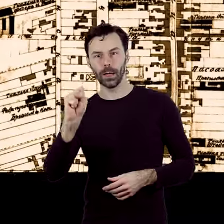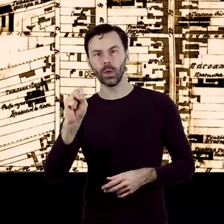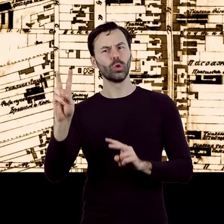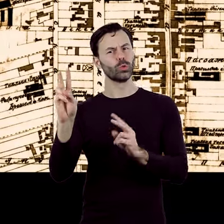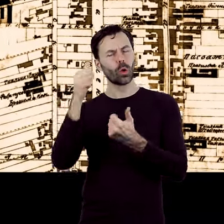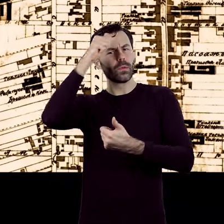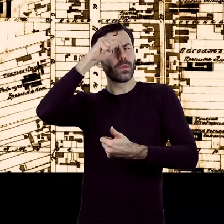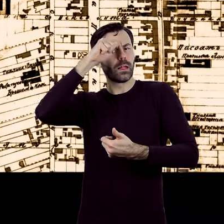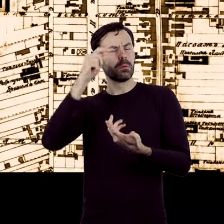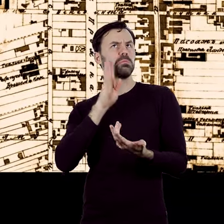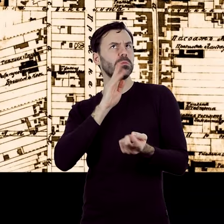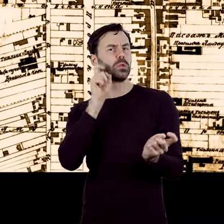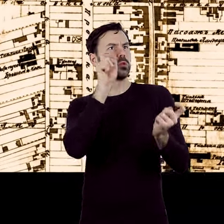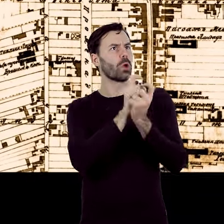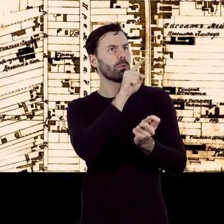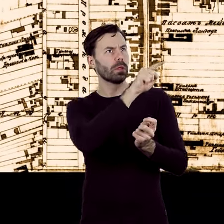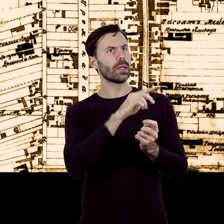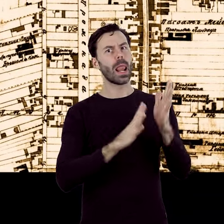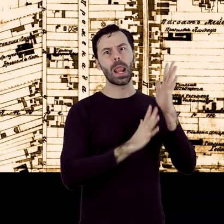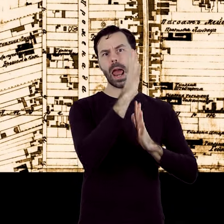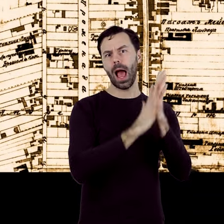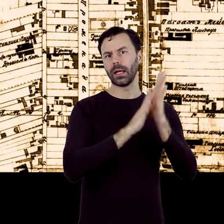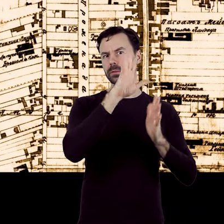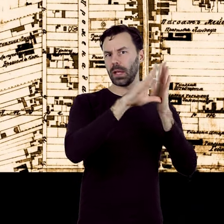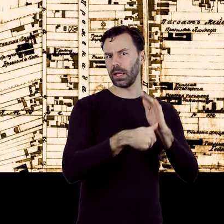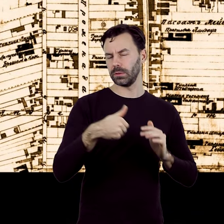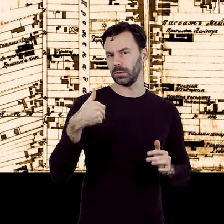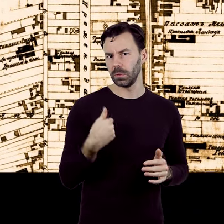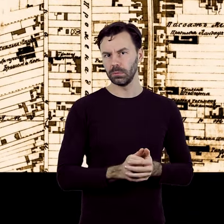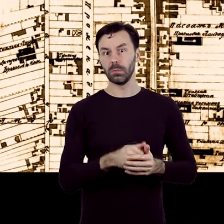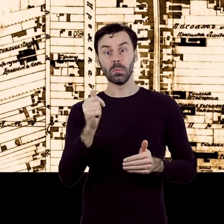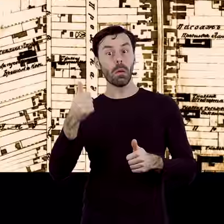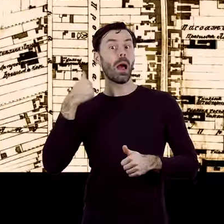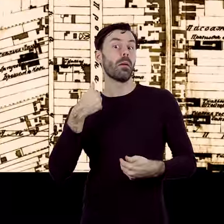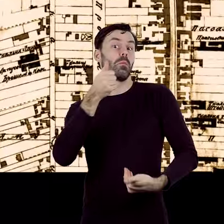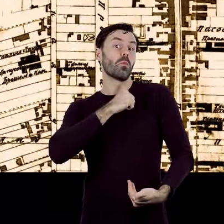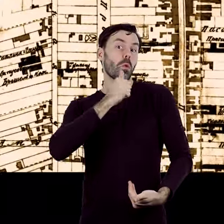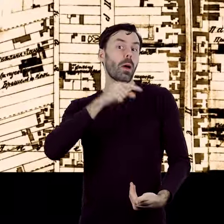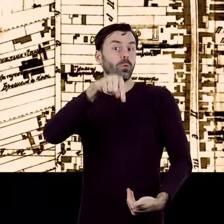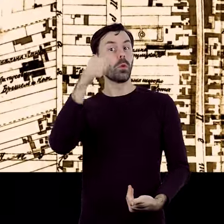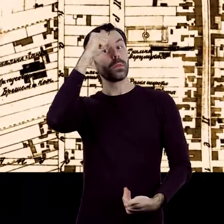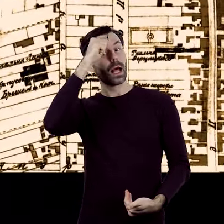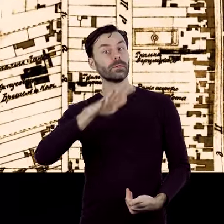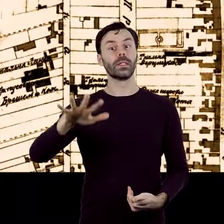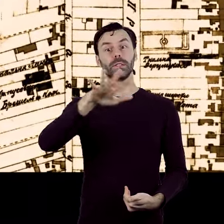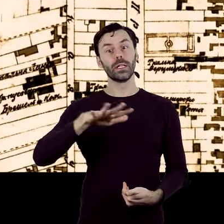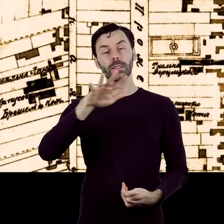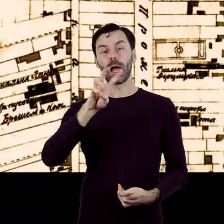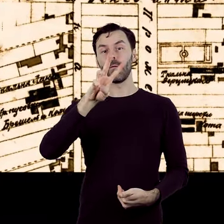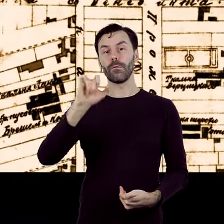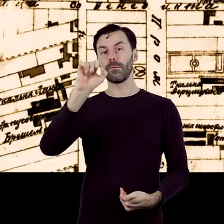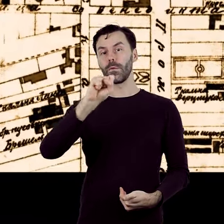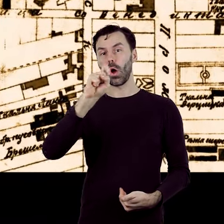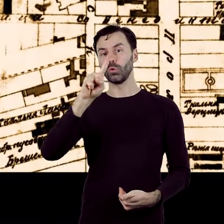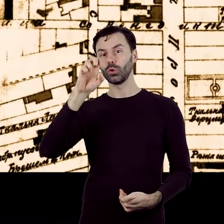się ponoć od nazwy sąsiedniego rewiru Lasu Miejskiego. Próbowano nawet określić nowo powstającą dzielnicę jako